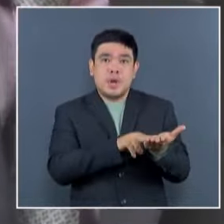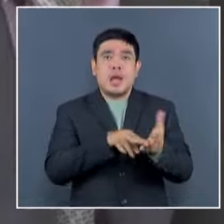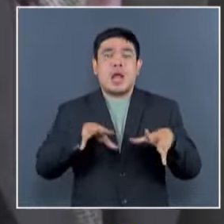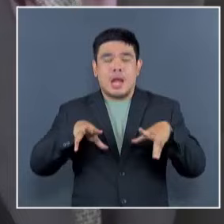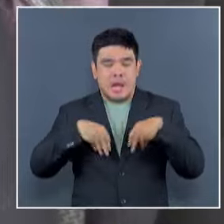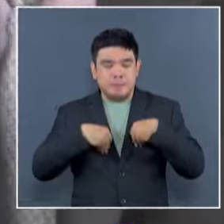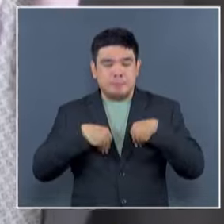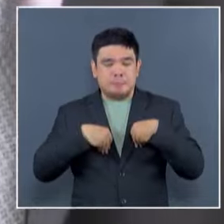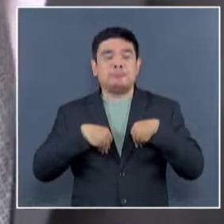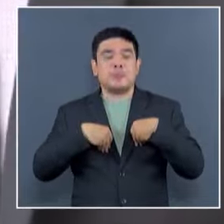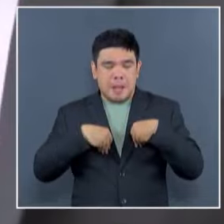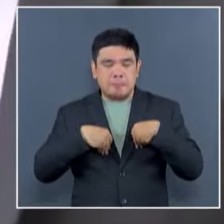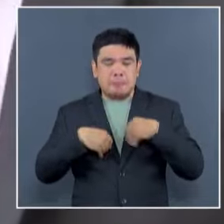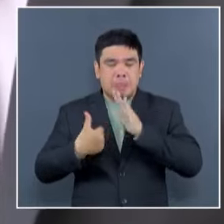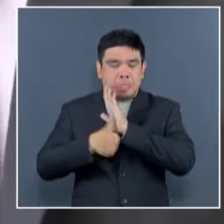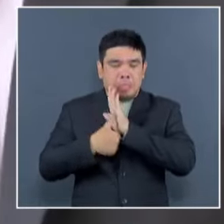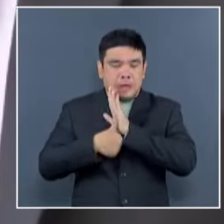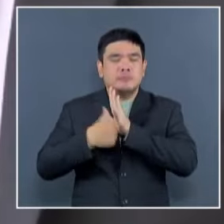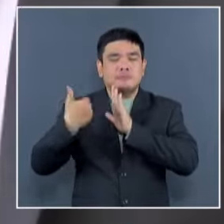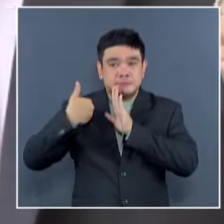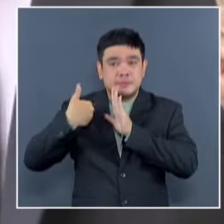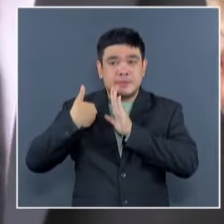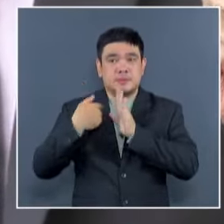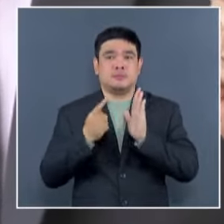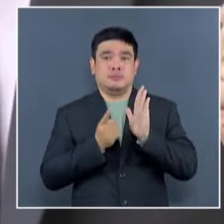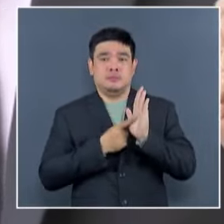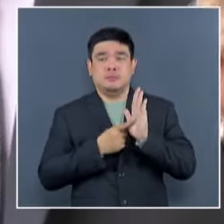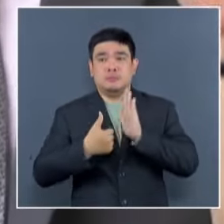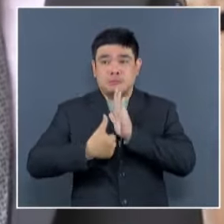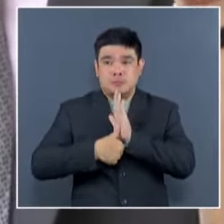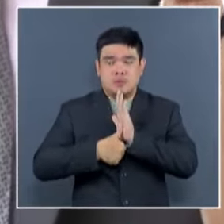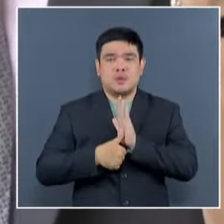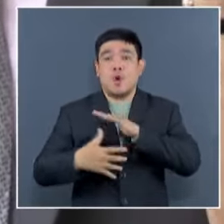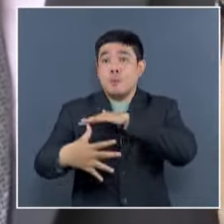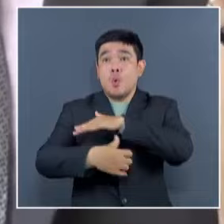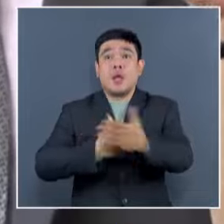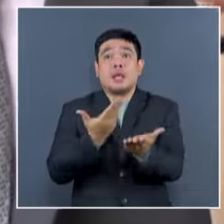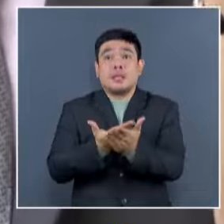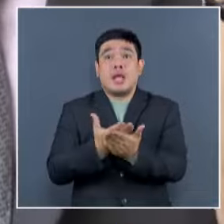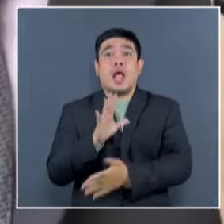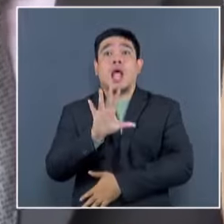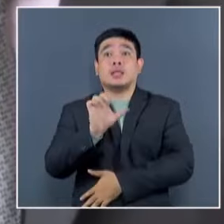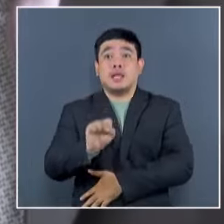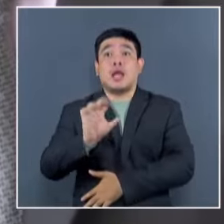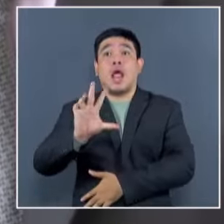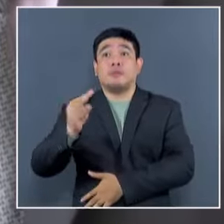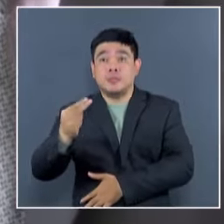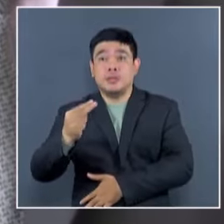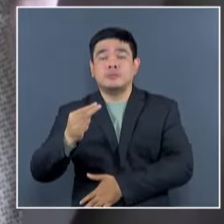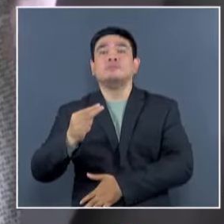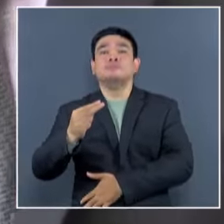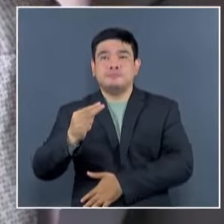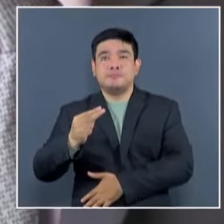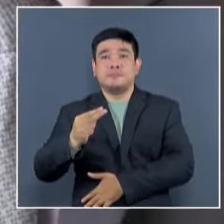พหนี้กับคุณแม่ไว้สรุปแล้วตอนนี้ที่ปรึกษากฎหมายคุณแม่เนี้ยยักยอกเงินคุณแม่ไป 550,000 บาทขณะ